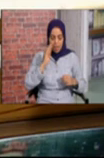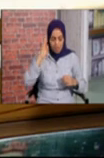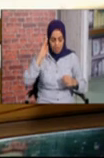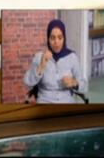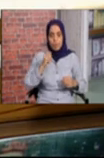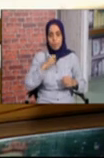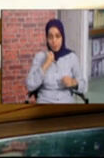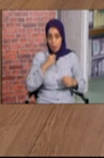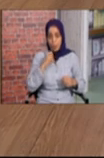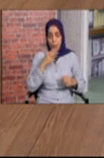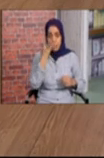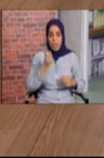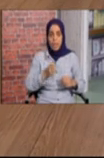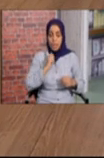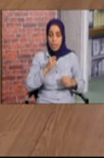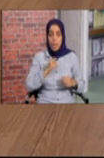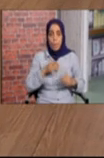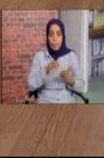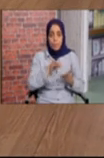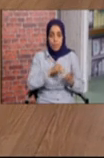مساء الخير أستاذة نيفين. بداية